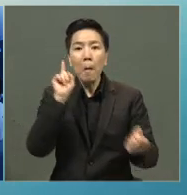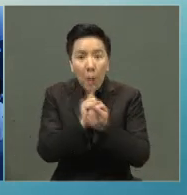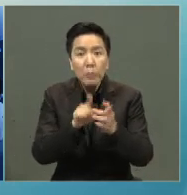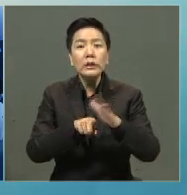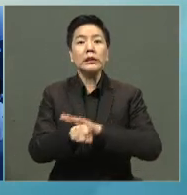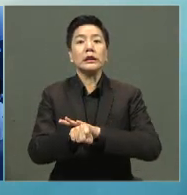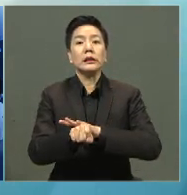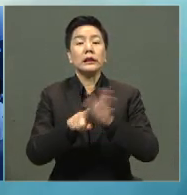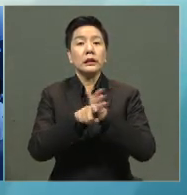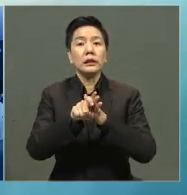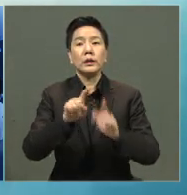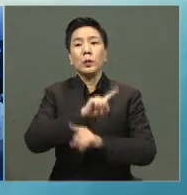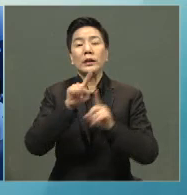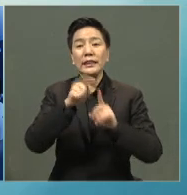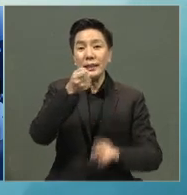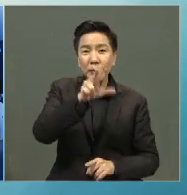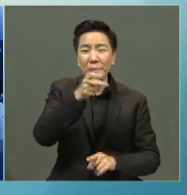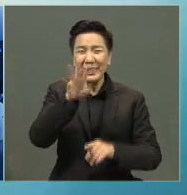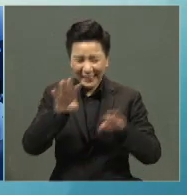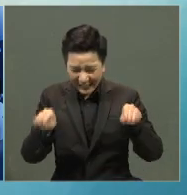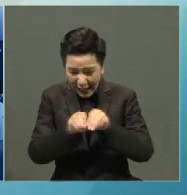คอทันทีเนี้ยก็ได้มีการสวอปหรือการตรวจหาเชื้อในโพรงชั่วโมงอีกรอบหนึ่งเป็นการตรวจเช็คเพื่อความมั่นใจมาเจอเชื้อครับในวันที่13 14